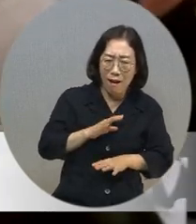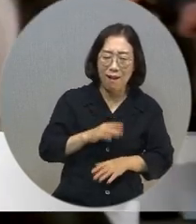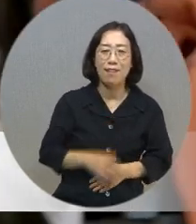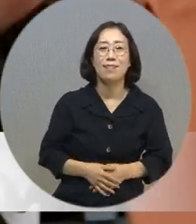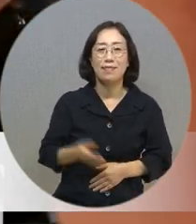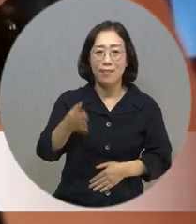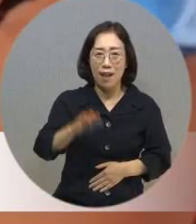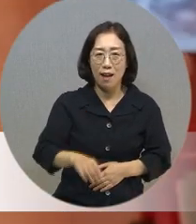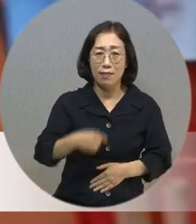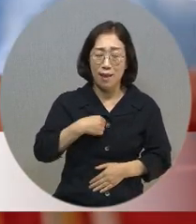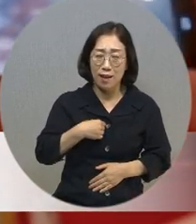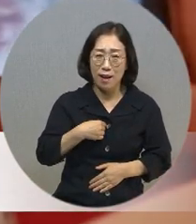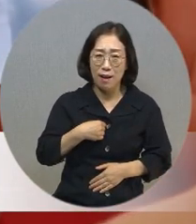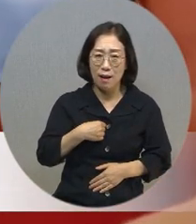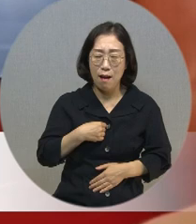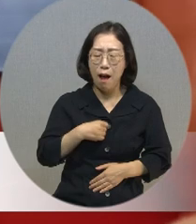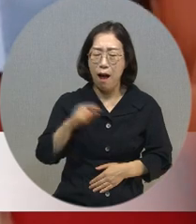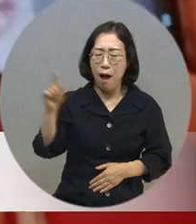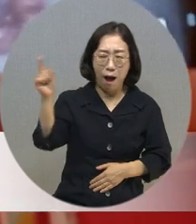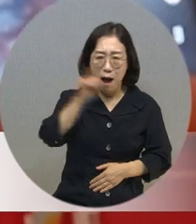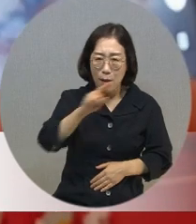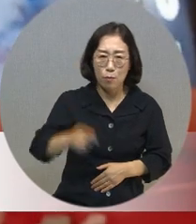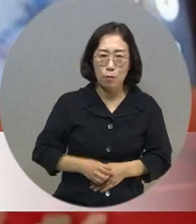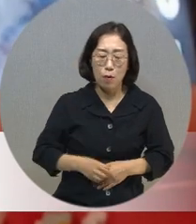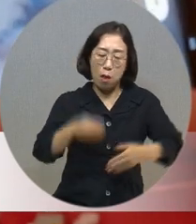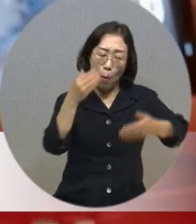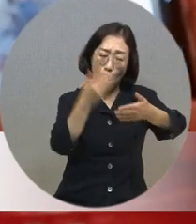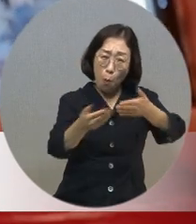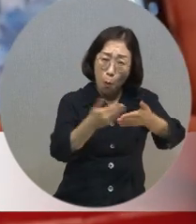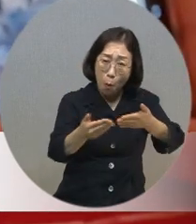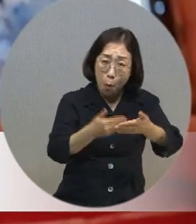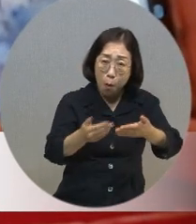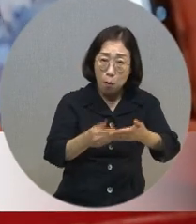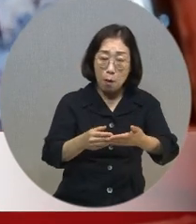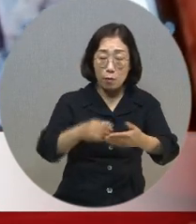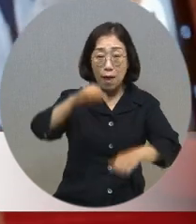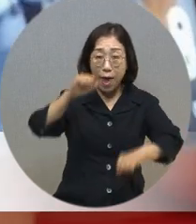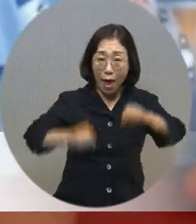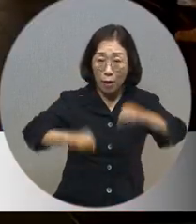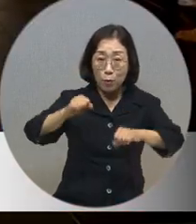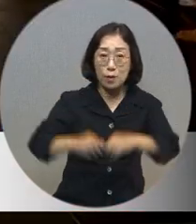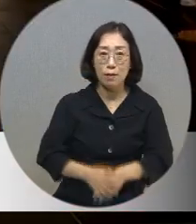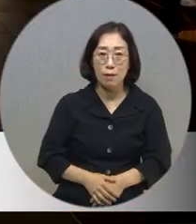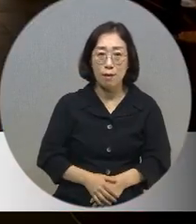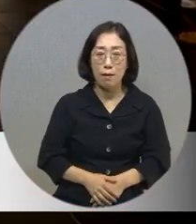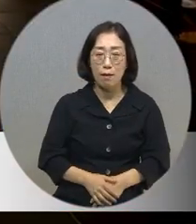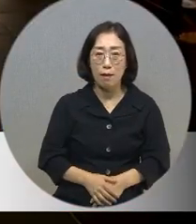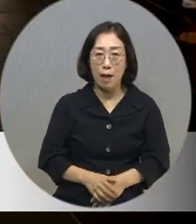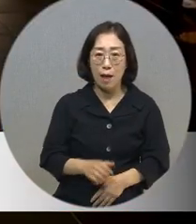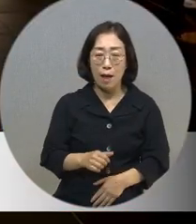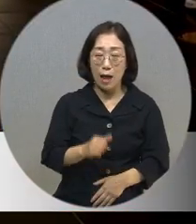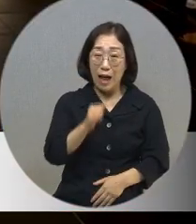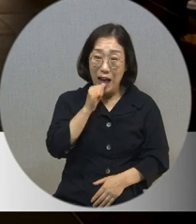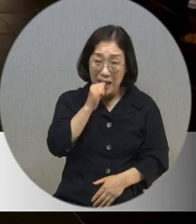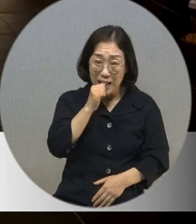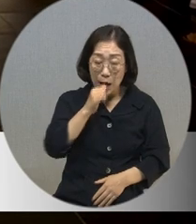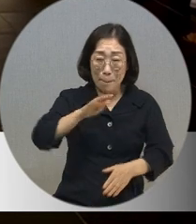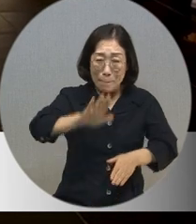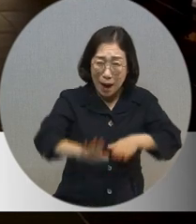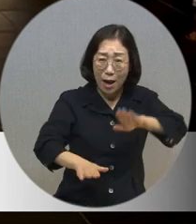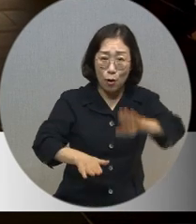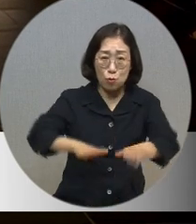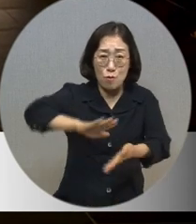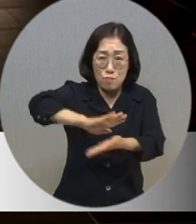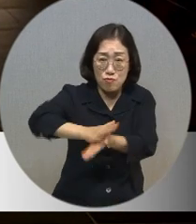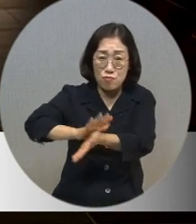내가 그냥 아무렇지 않게 붓을 날리고 어떤 행위를 하거나 깡통에 캔을 발로 밟는다는가이 자체도